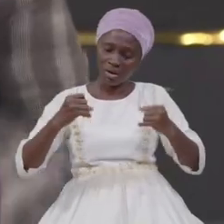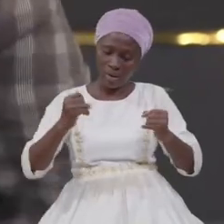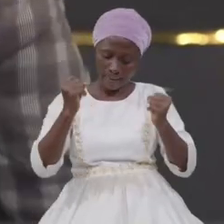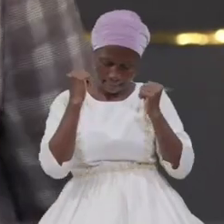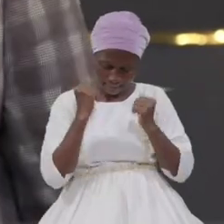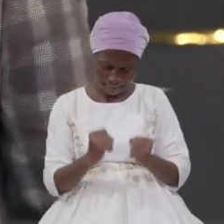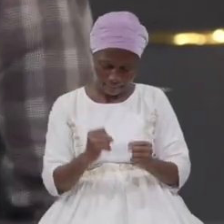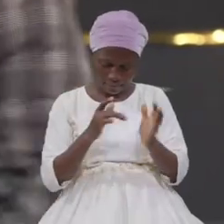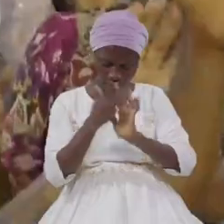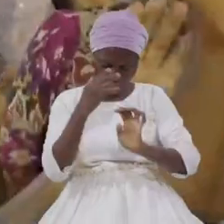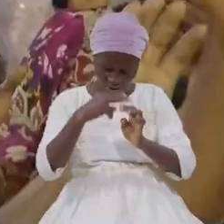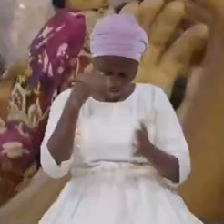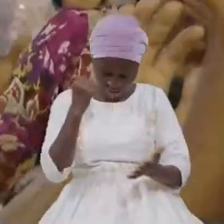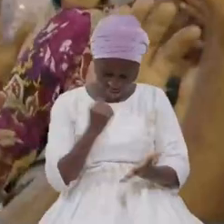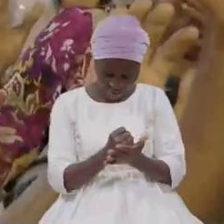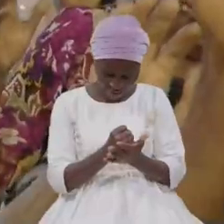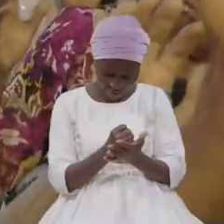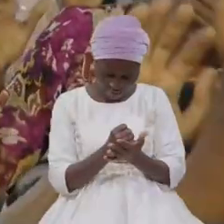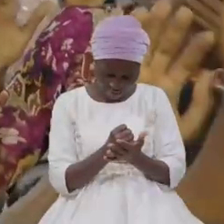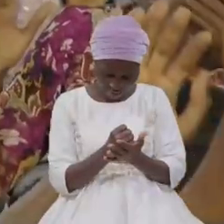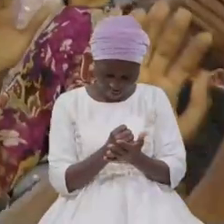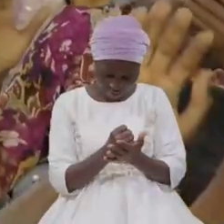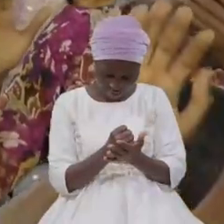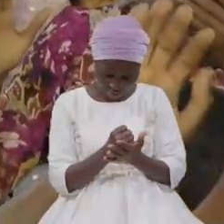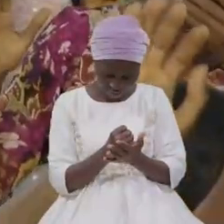guérison au nom de Jésus.